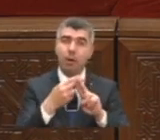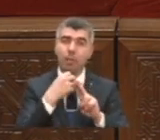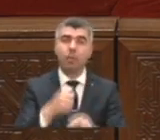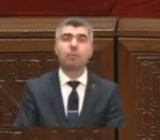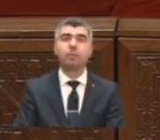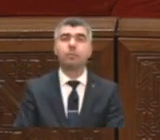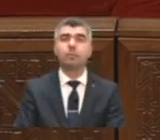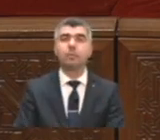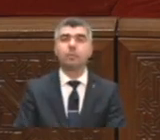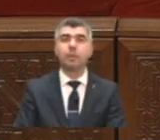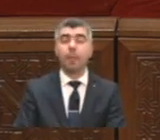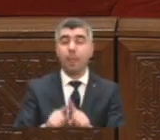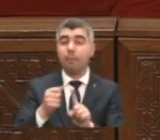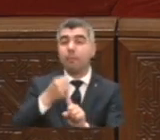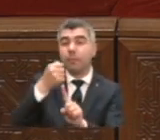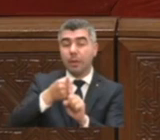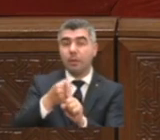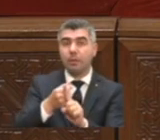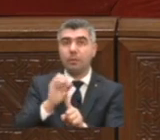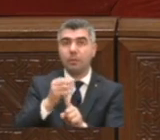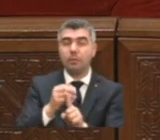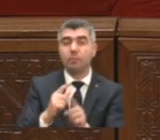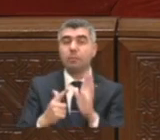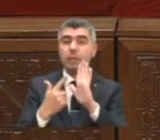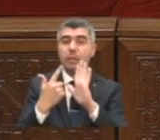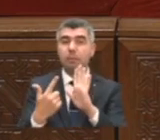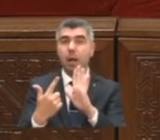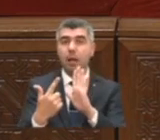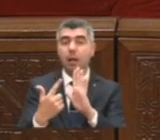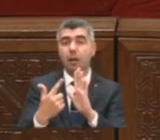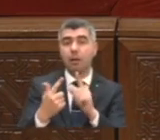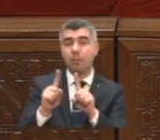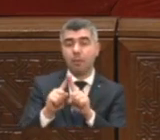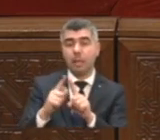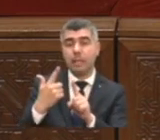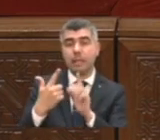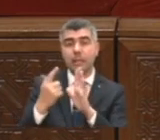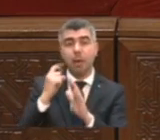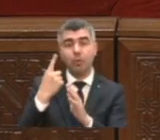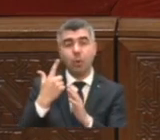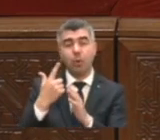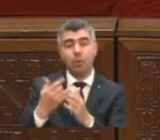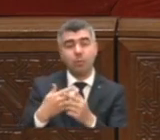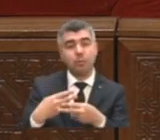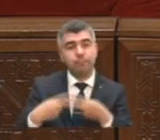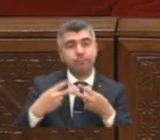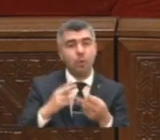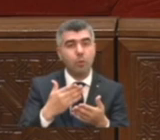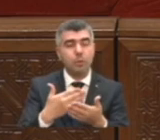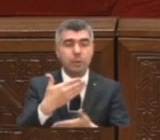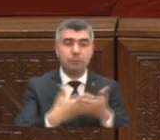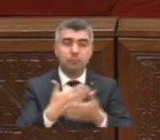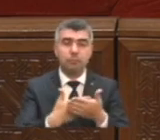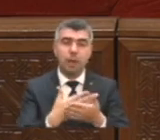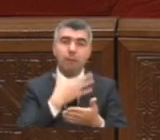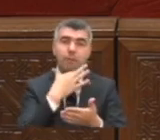بان دايره مجهود جبار وكثر من 7 الدوريات في ظرف 7 شهور اللي خرجات باش نبسطوا المساطير ونخفوا على